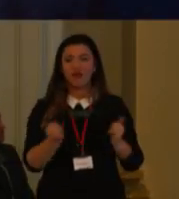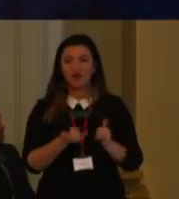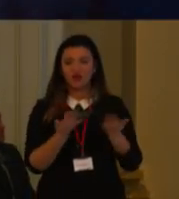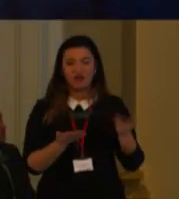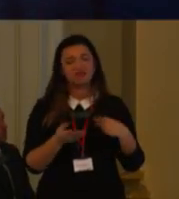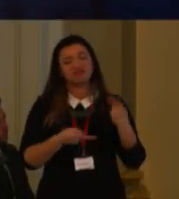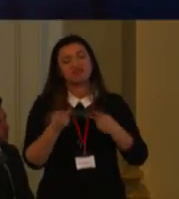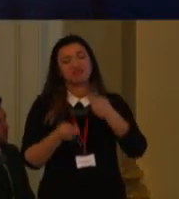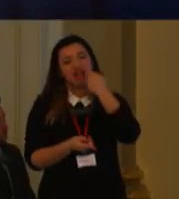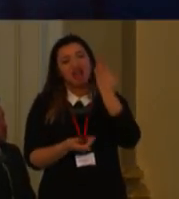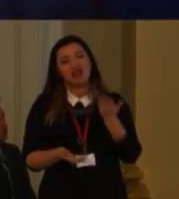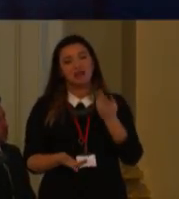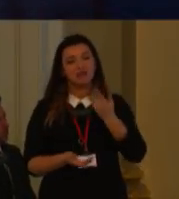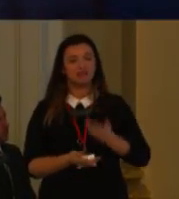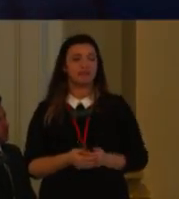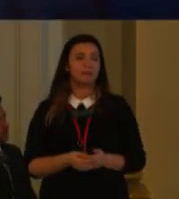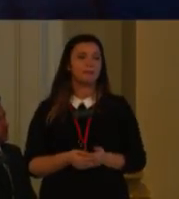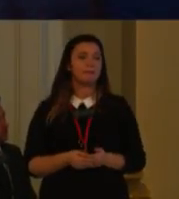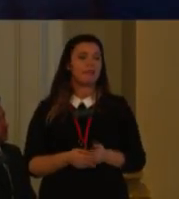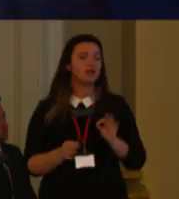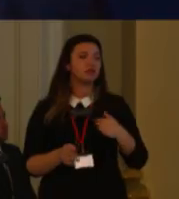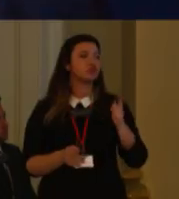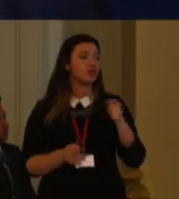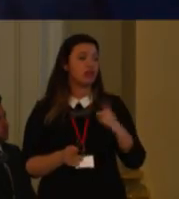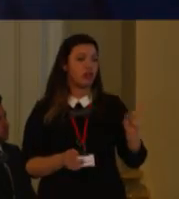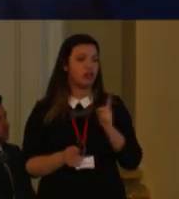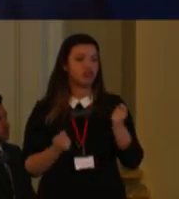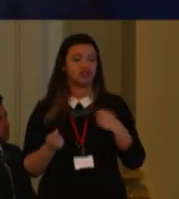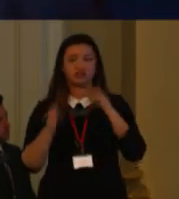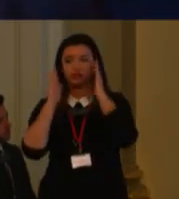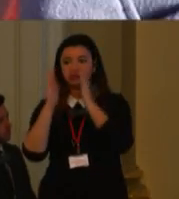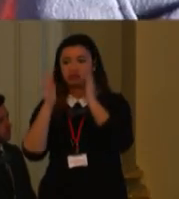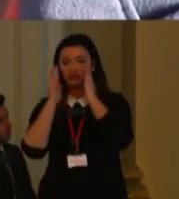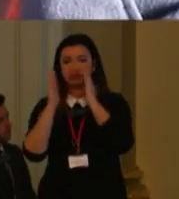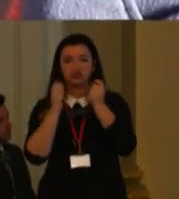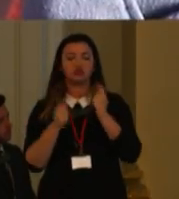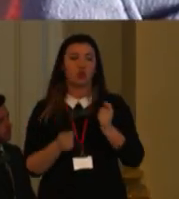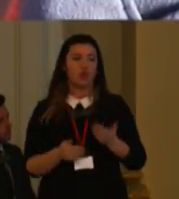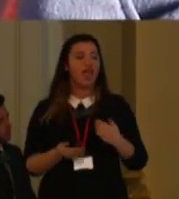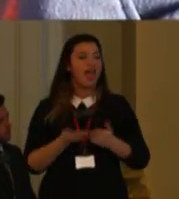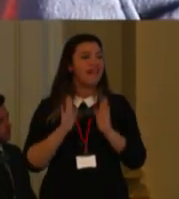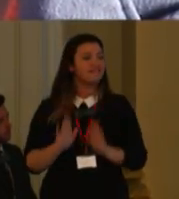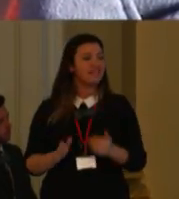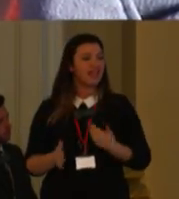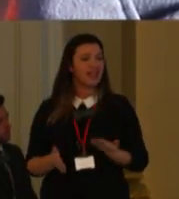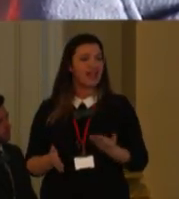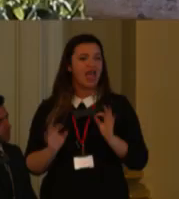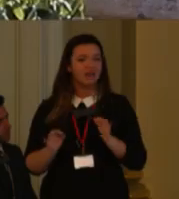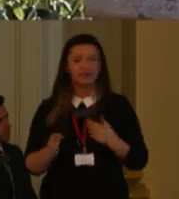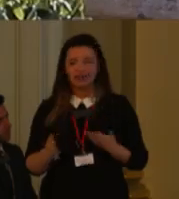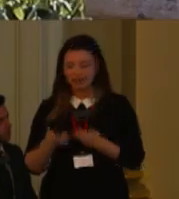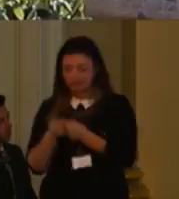belki. Çünkü İstanbul zor bir çay içsen 2 lira 3 lira para istiyorlar. Evde olduğum için genellikle sosyal